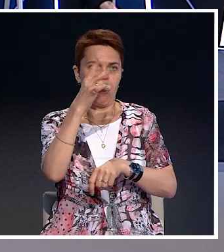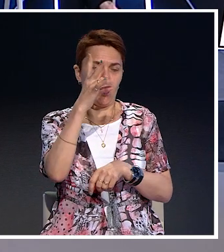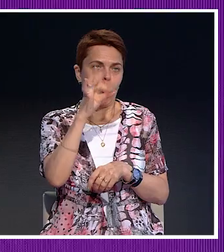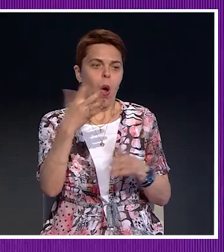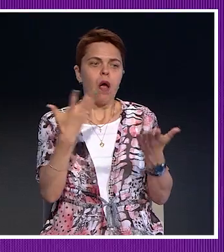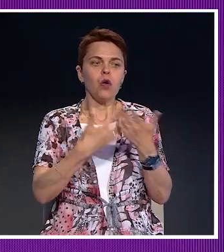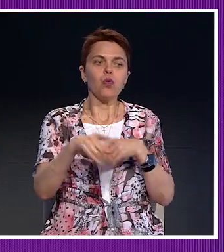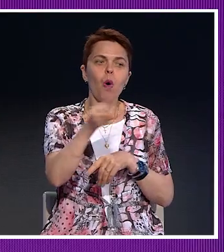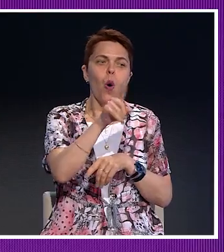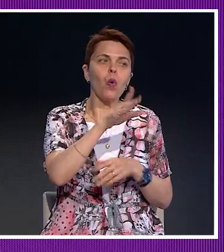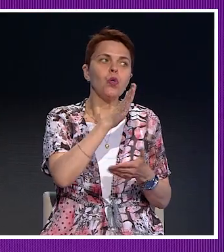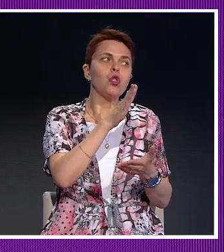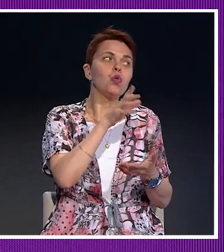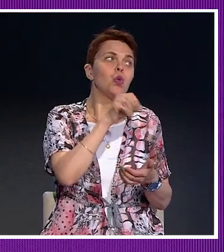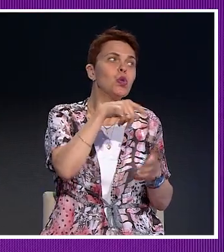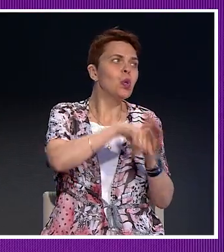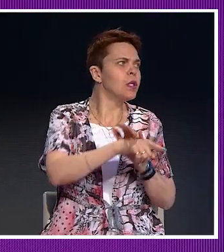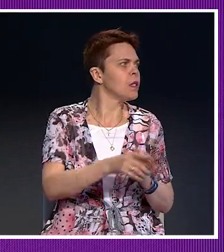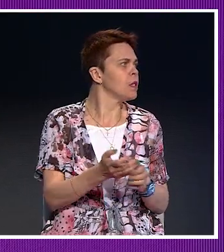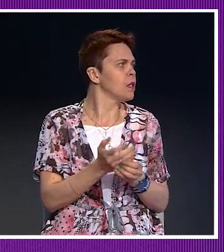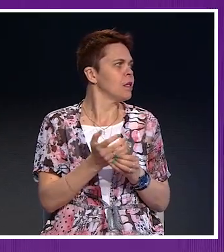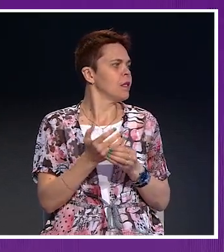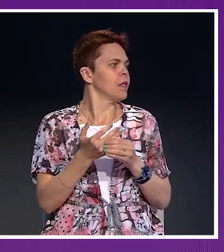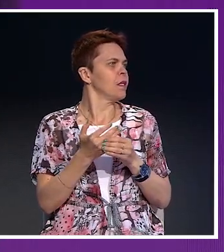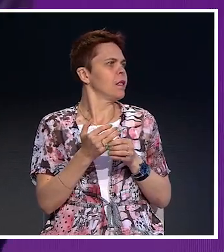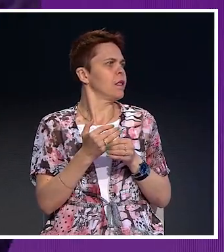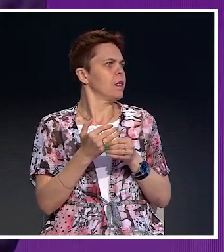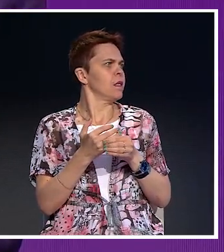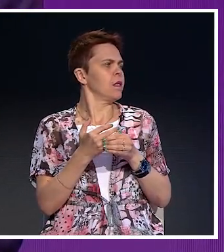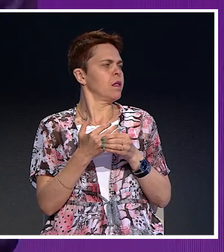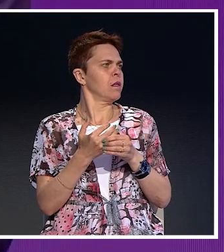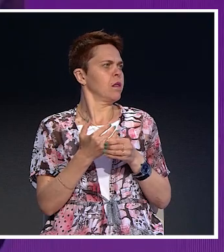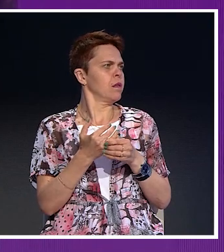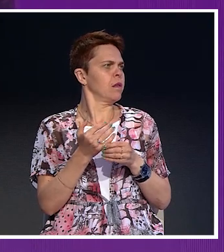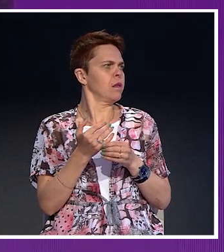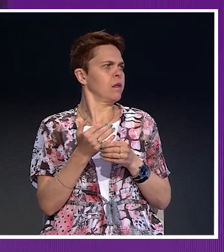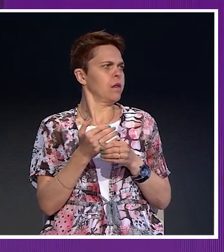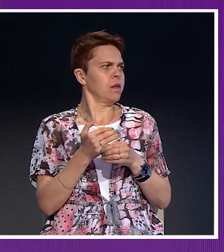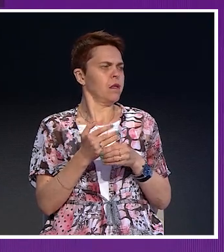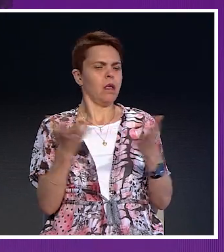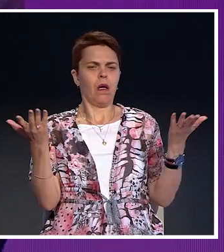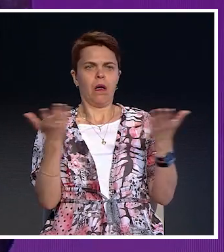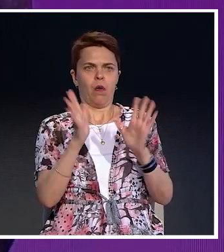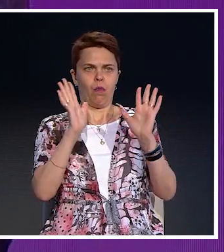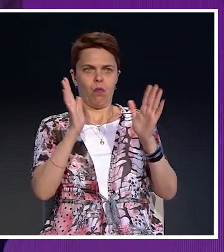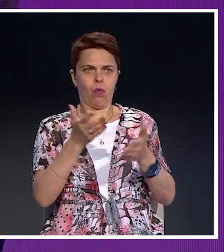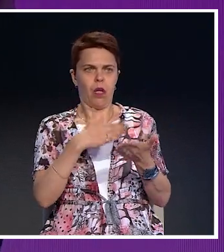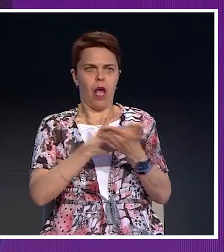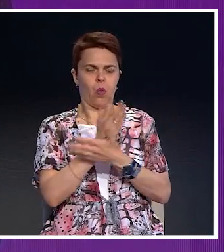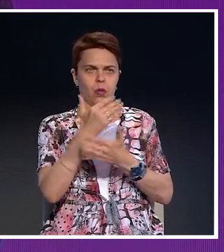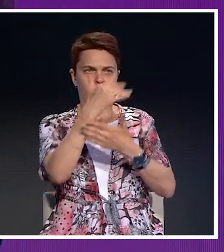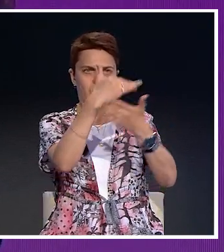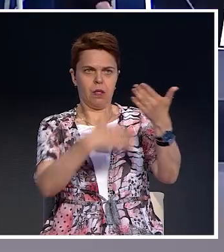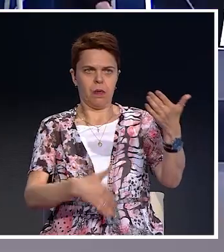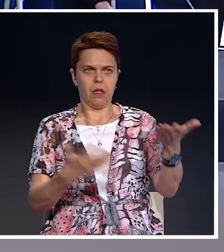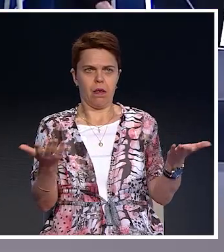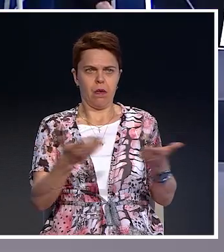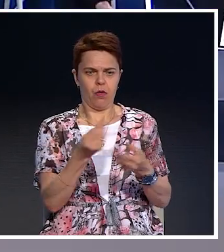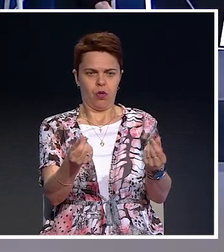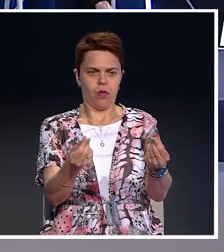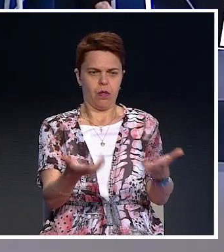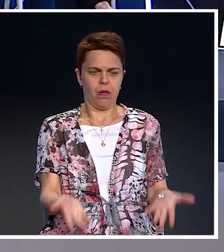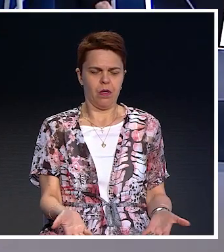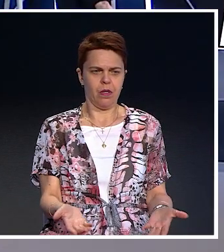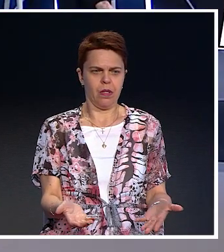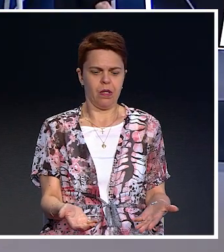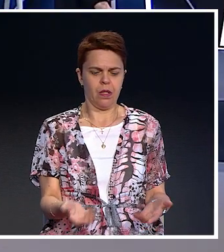стосується обласних рад... Я не зовсім зрозумів, як це не потрібно дивитися, якої якості будуть списки? Ну, тому що в них не буде ні повноважень, ні грошей.